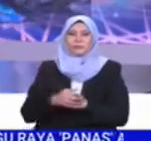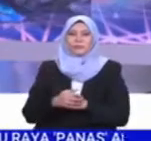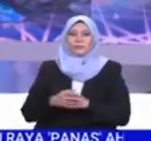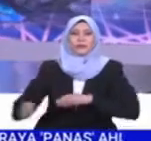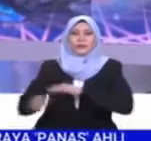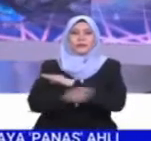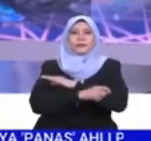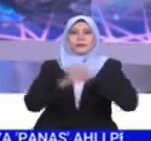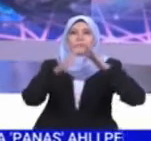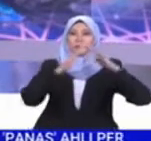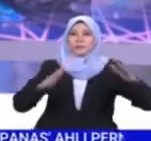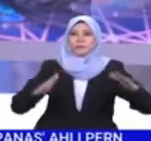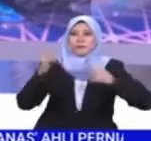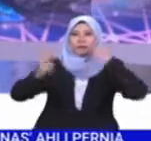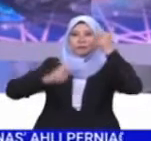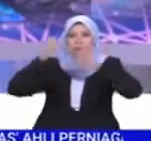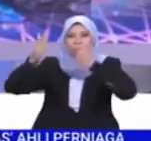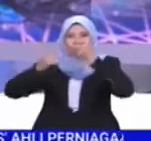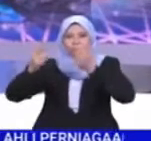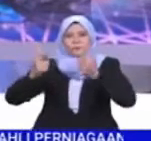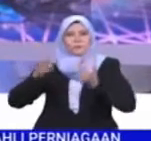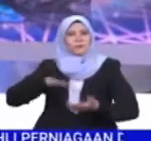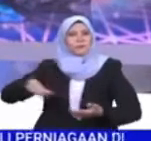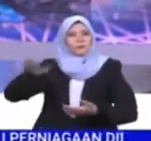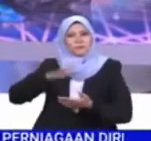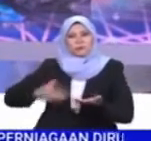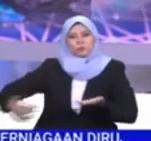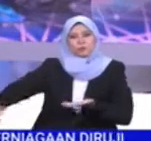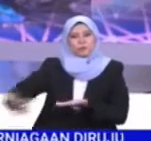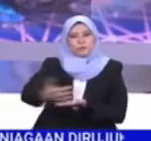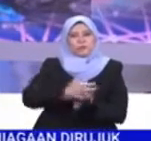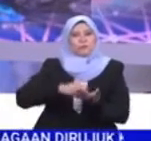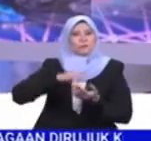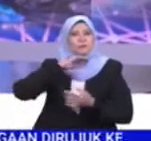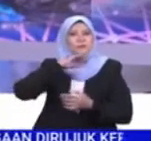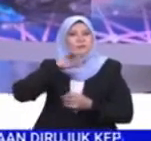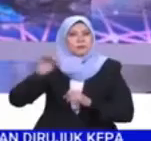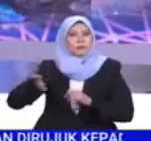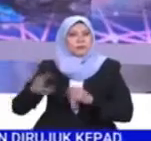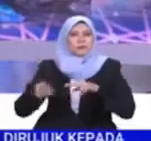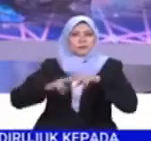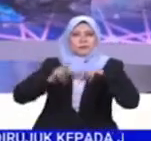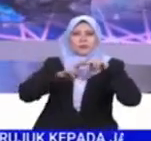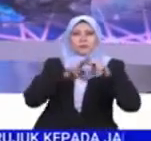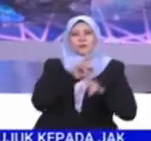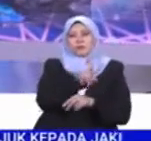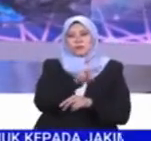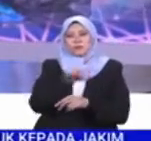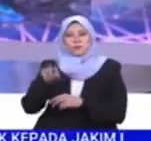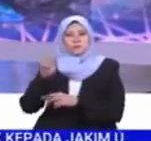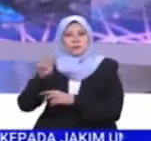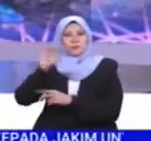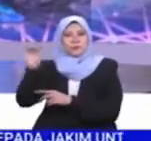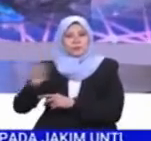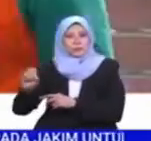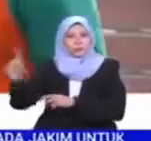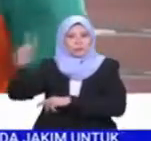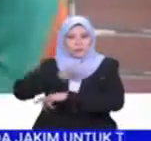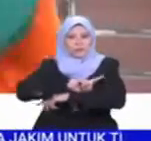taman perumahan dan pelancongan dengan jangkaan kutipan sampah meningkat 2 hingga 4% sehari.